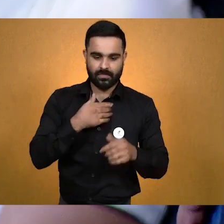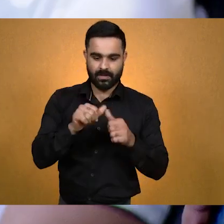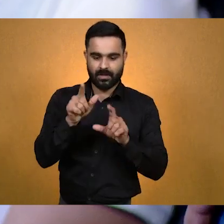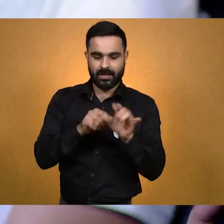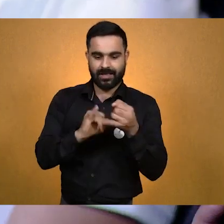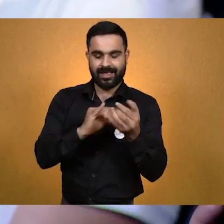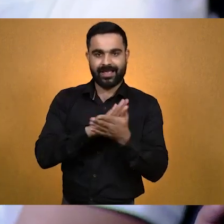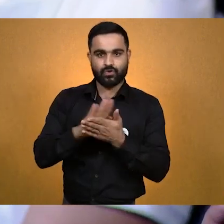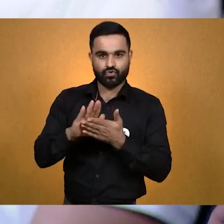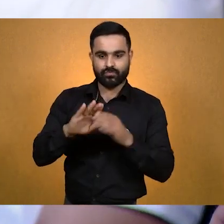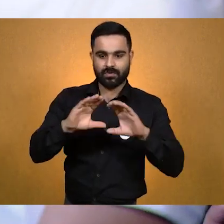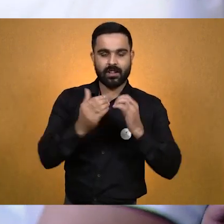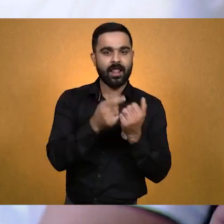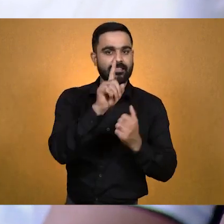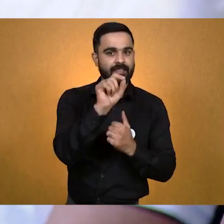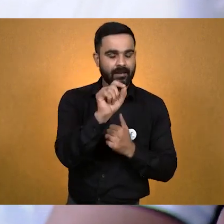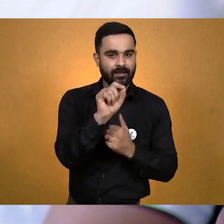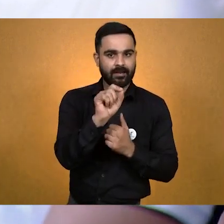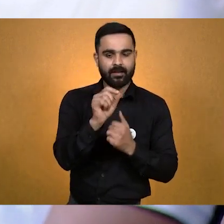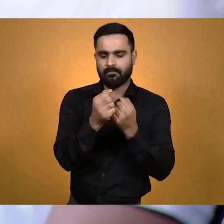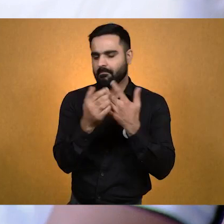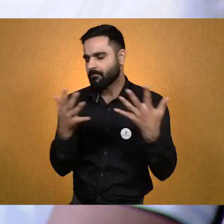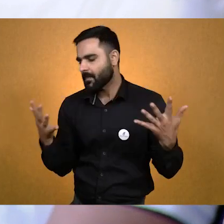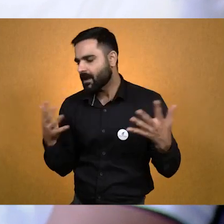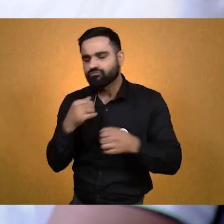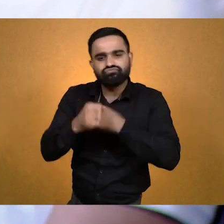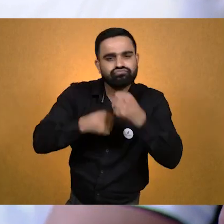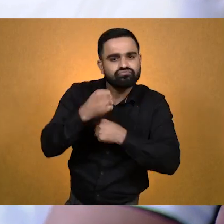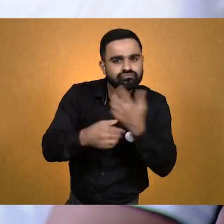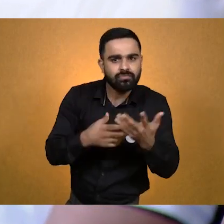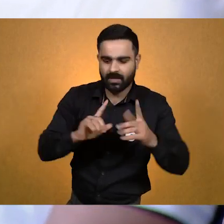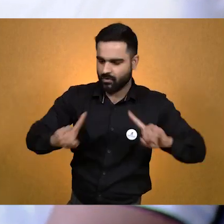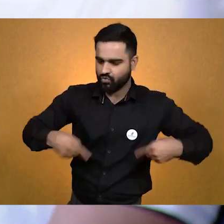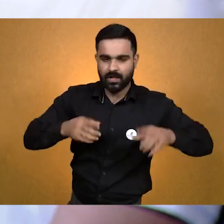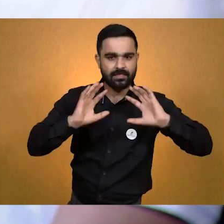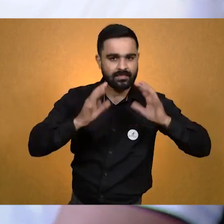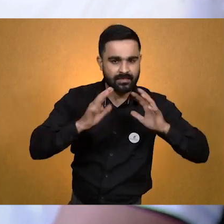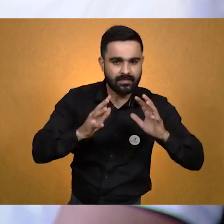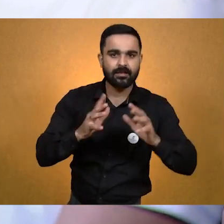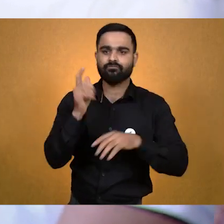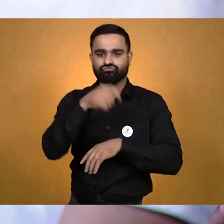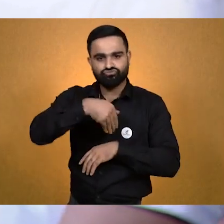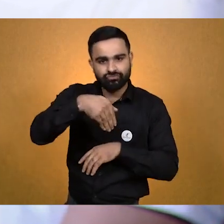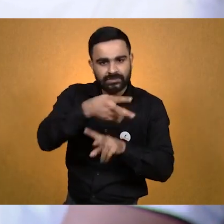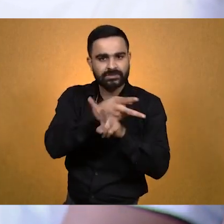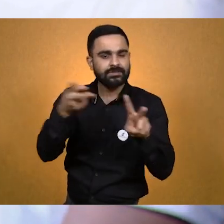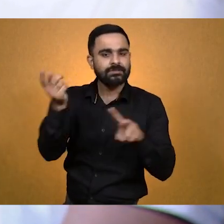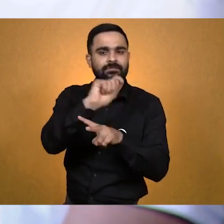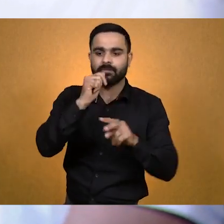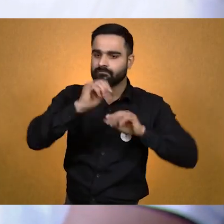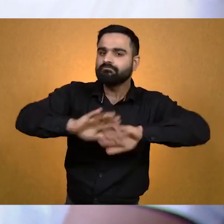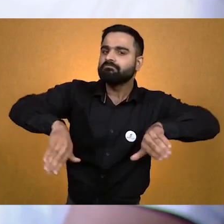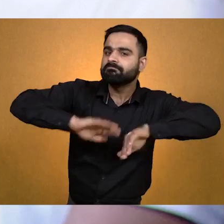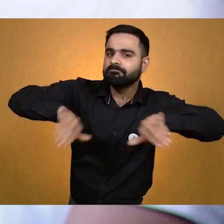Ayush and I'm from class 10th and I play multiple sports like wheelchair basketball, wheelchair badminton and para